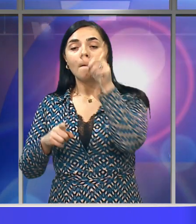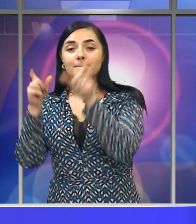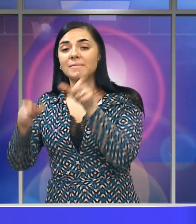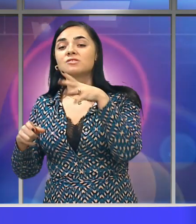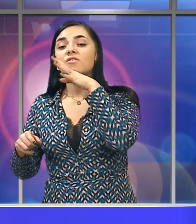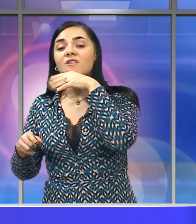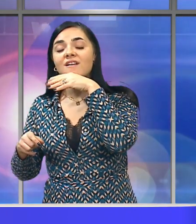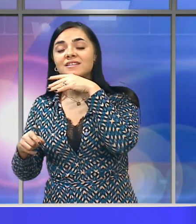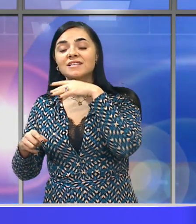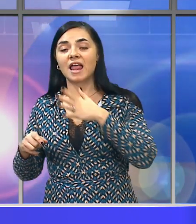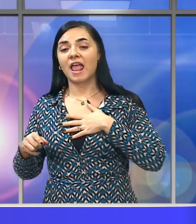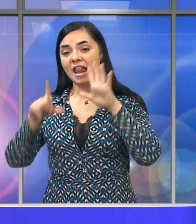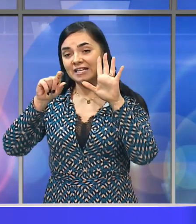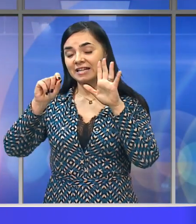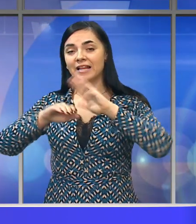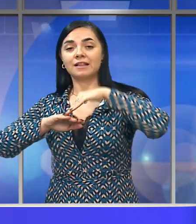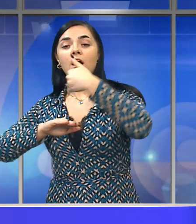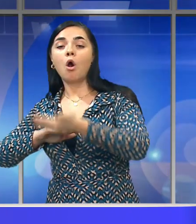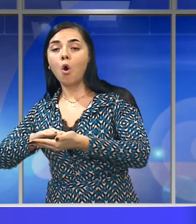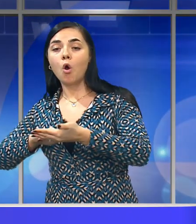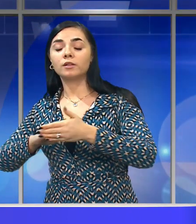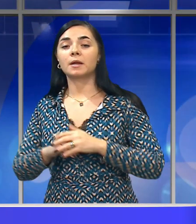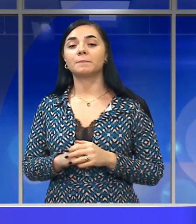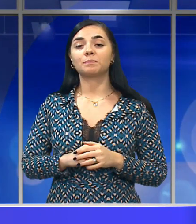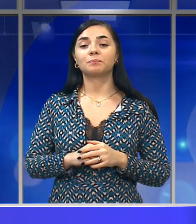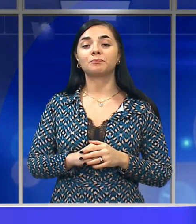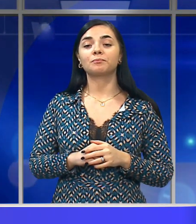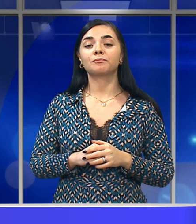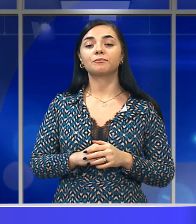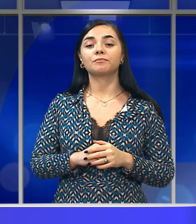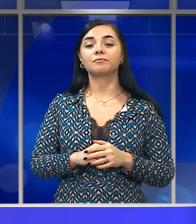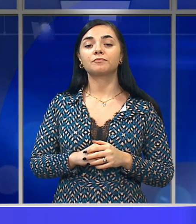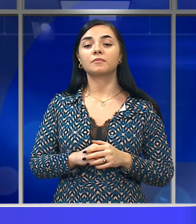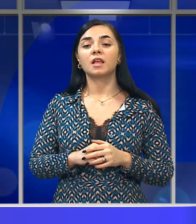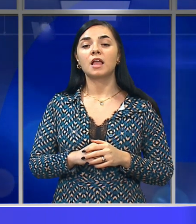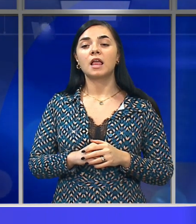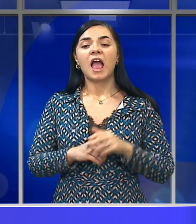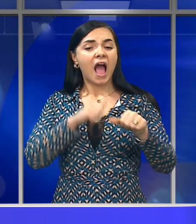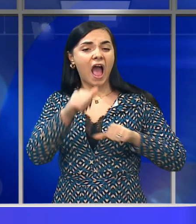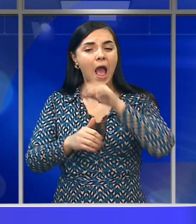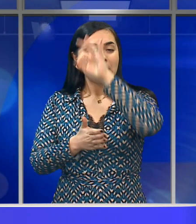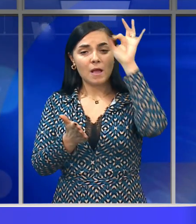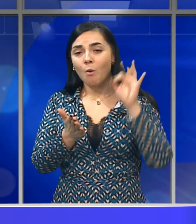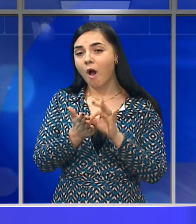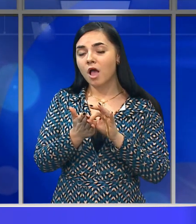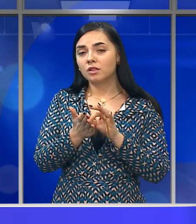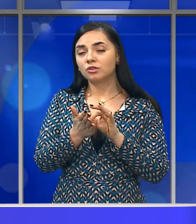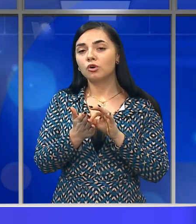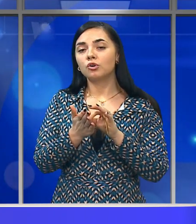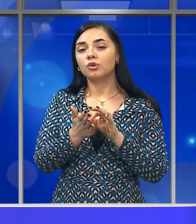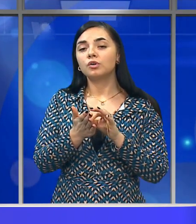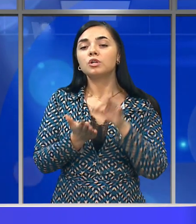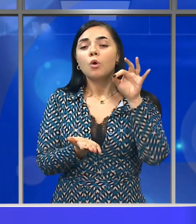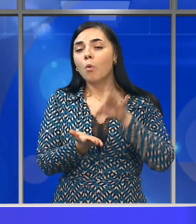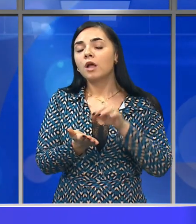70 questi cambiamenti entreranno in vigore dal 15 gennaio e saranno